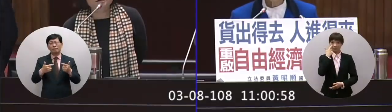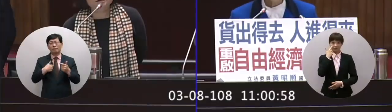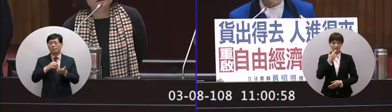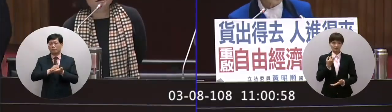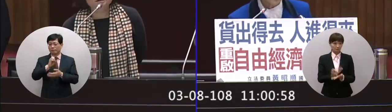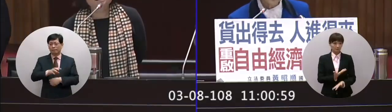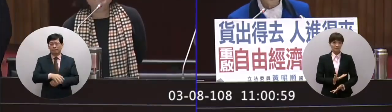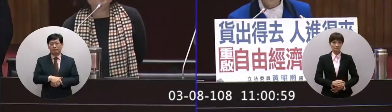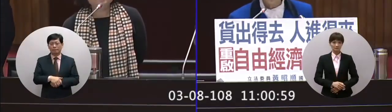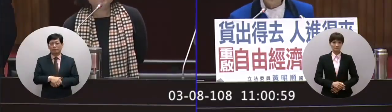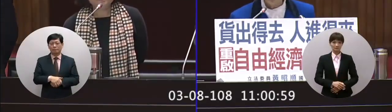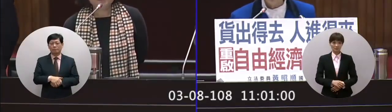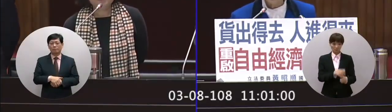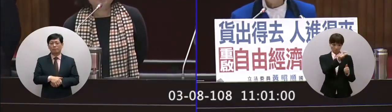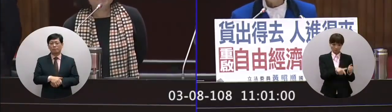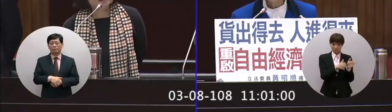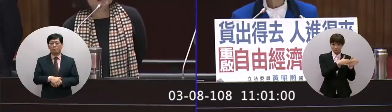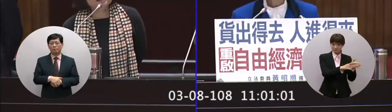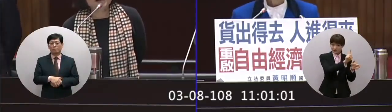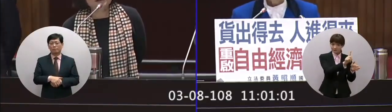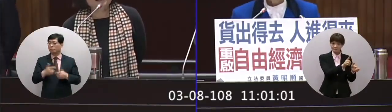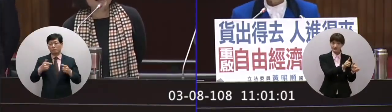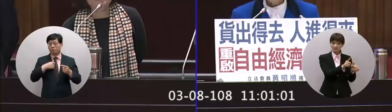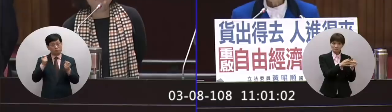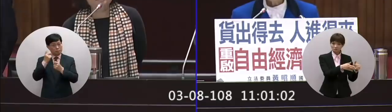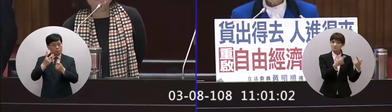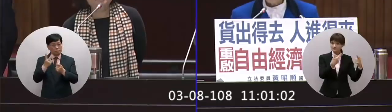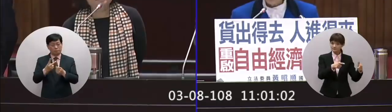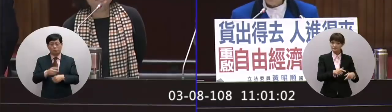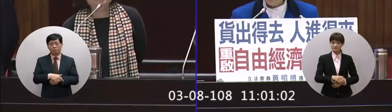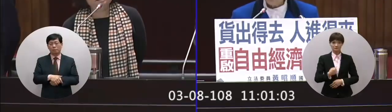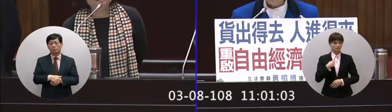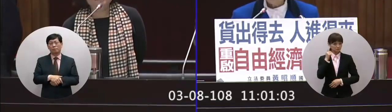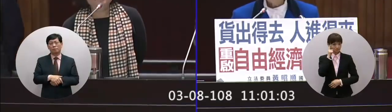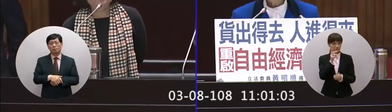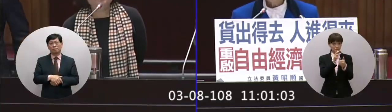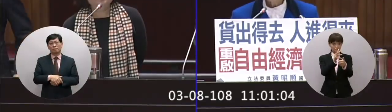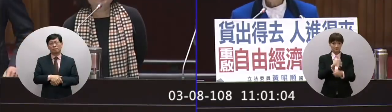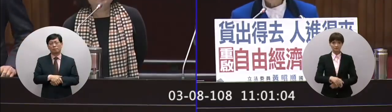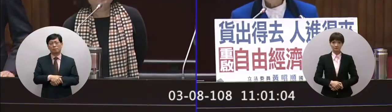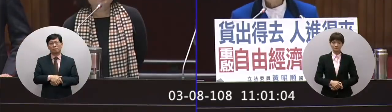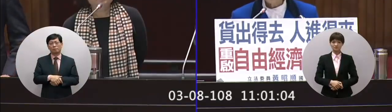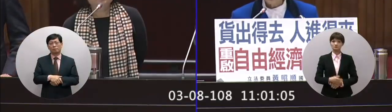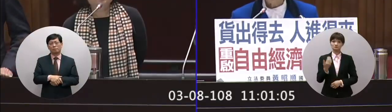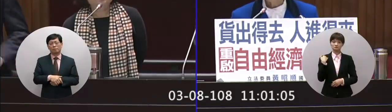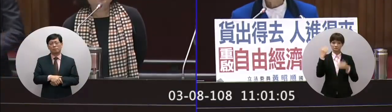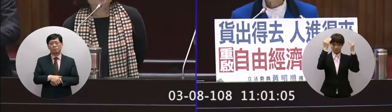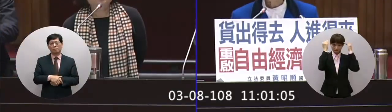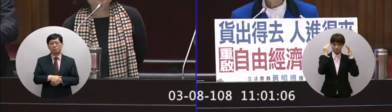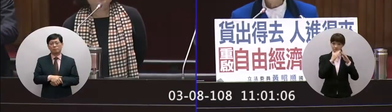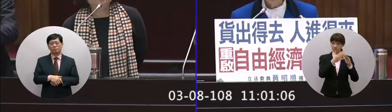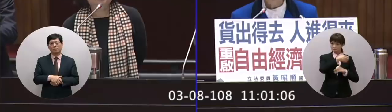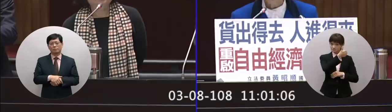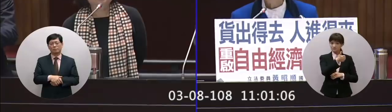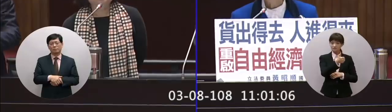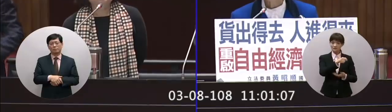提的是， 我们不是对个案来处理。 对，不是这两年来。 现在本席要请教你。当韩国瑜市长提